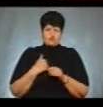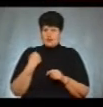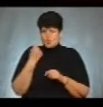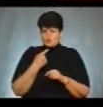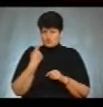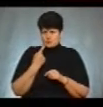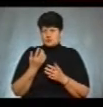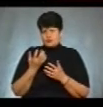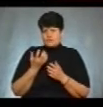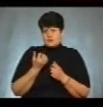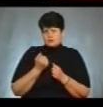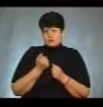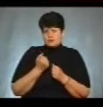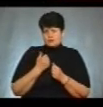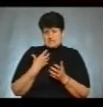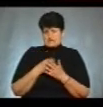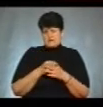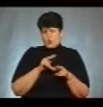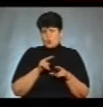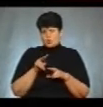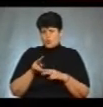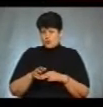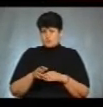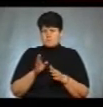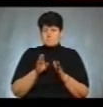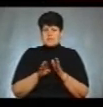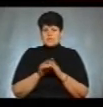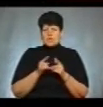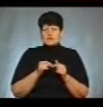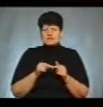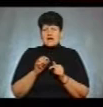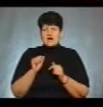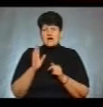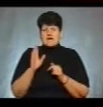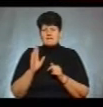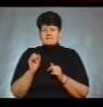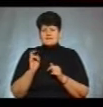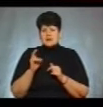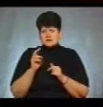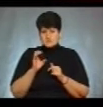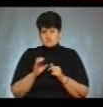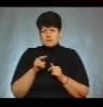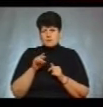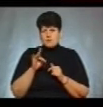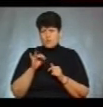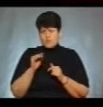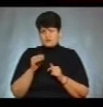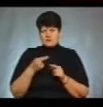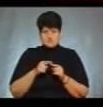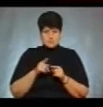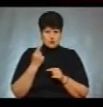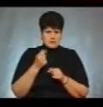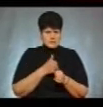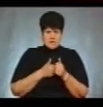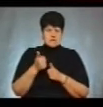особисто візьму під свій контроль. Підрядна організація «Аварспроф», ну, дійсно, це є одна з